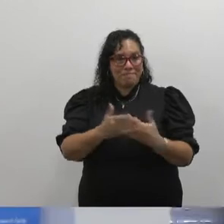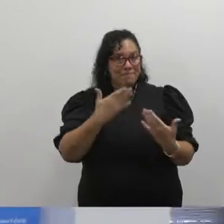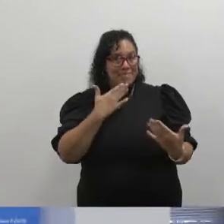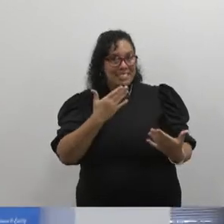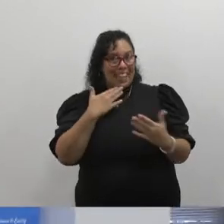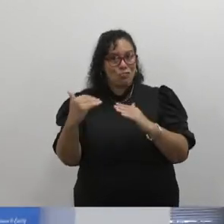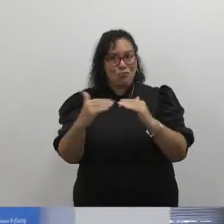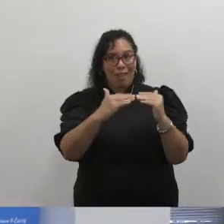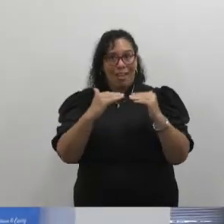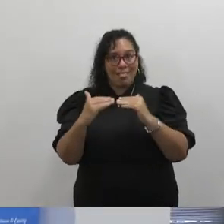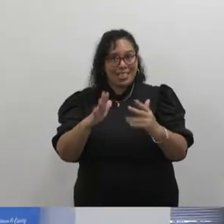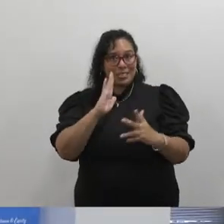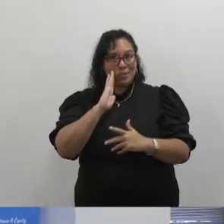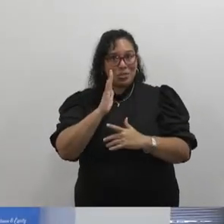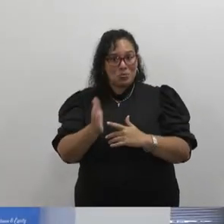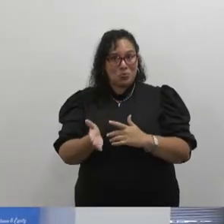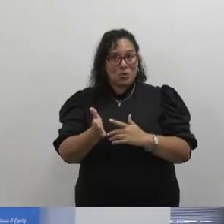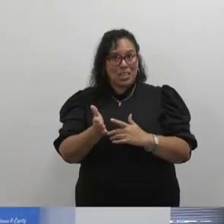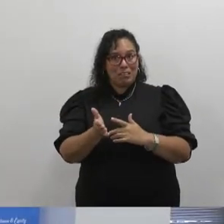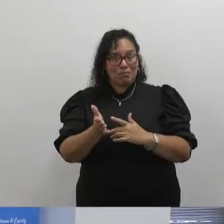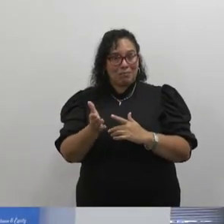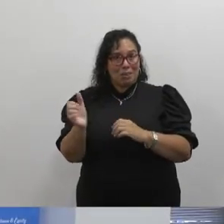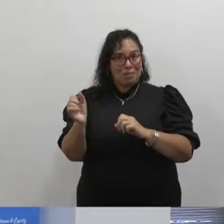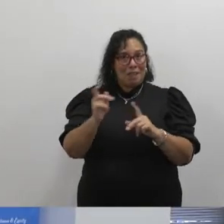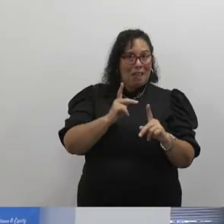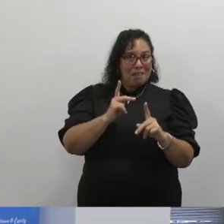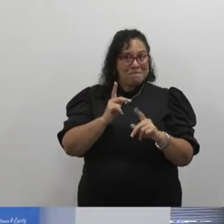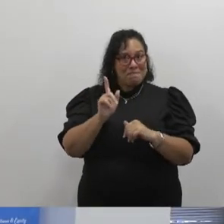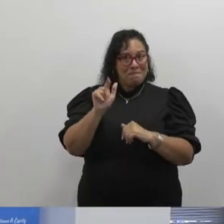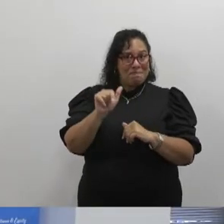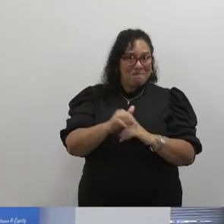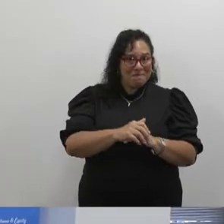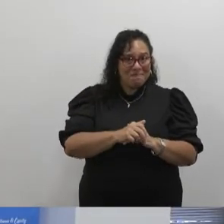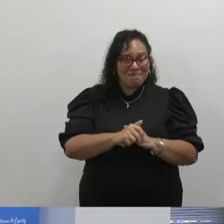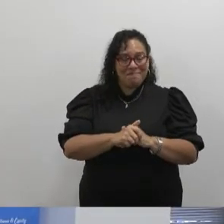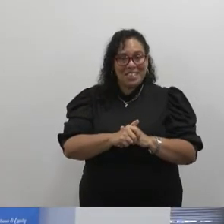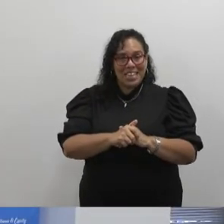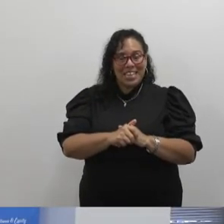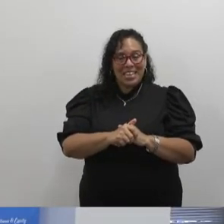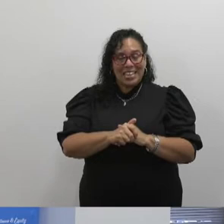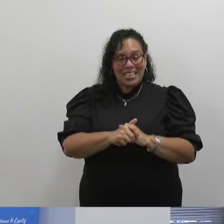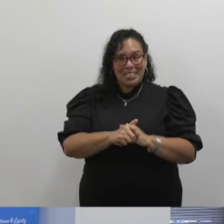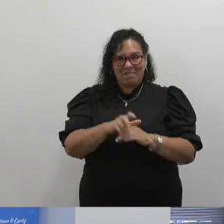đại dương liên sốt ban tràn hay bị kêu khnề ban tràn tí tiết